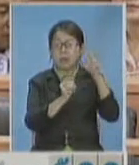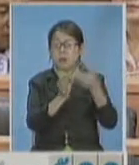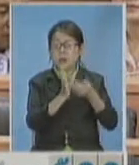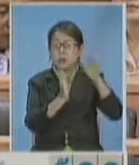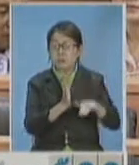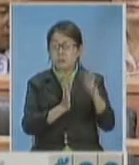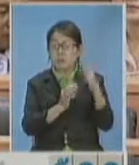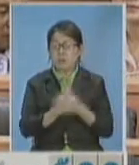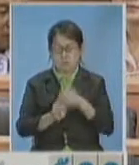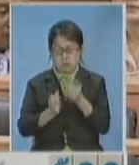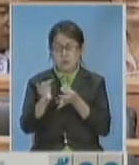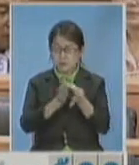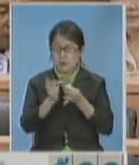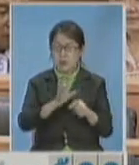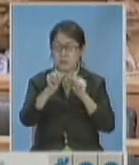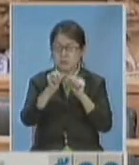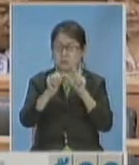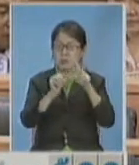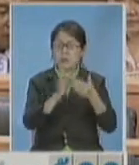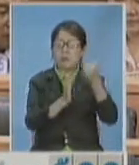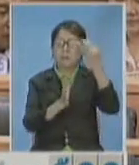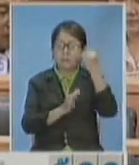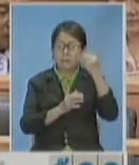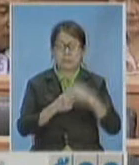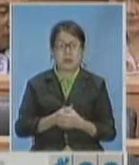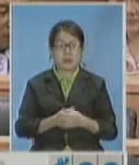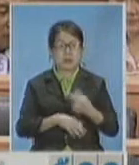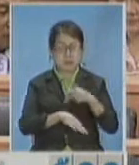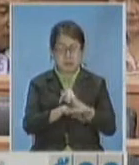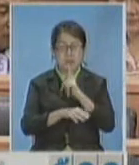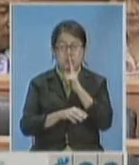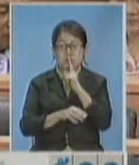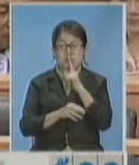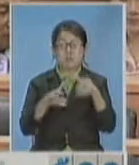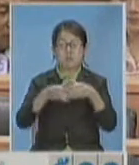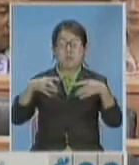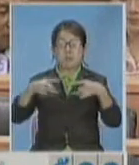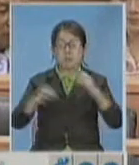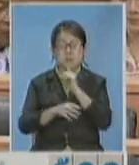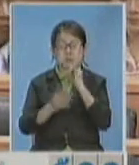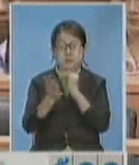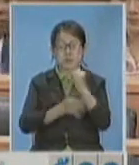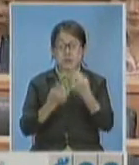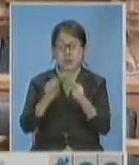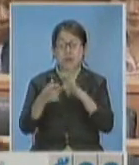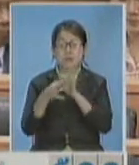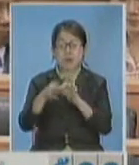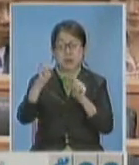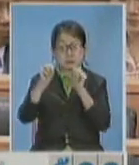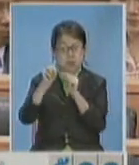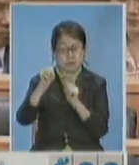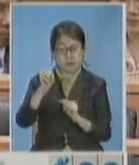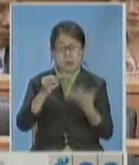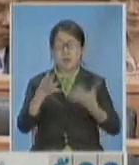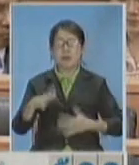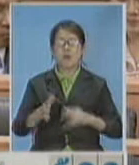ายเหตุผลในการปรับลดมาตรา3ท่านประธานวิบให้เหตุผลชอบครับว่าบางเรื่องที่ไม่ใช่หลายมาตราเนี่ยมันเป็นภาพรวมอ